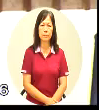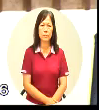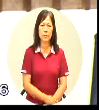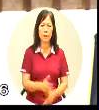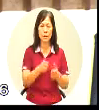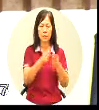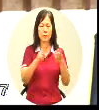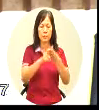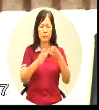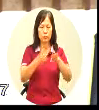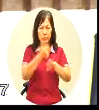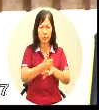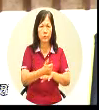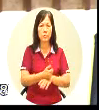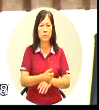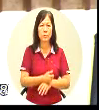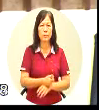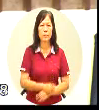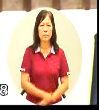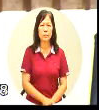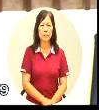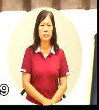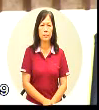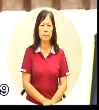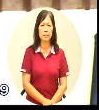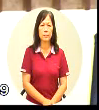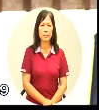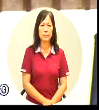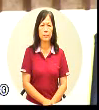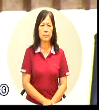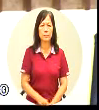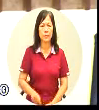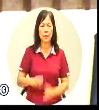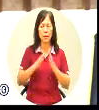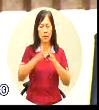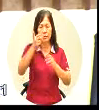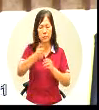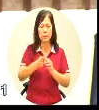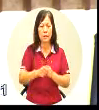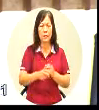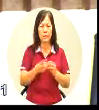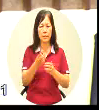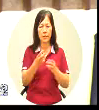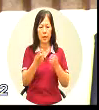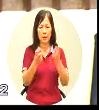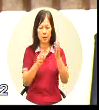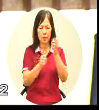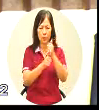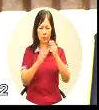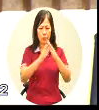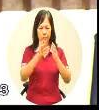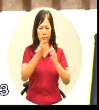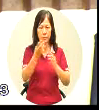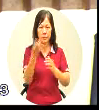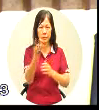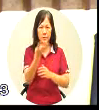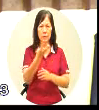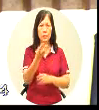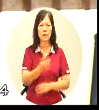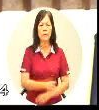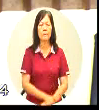谢谢主席啊，我们市长啊，三位副市长啊，我